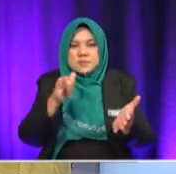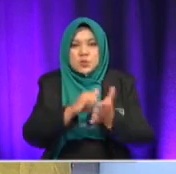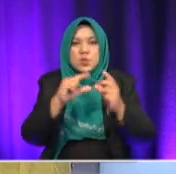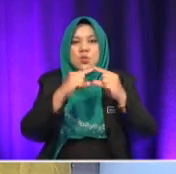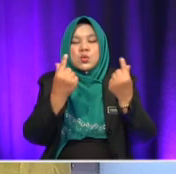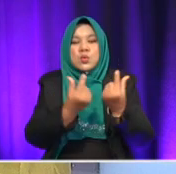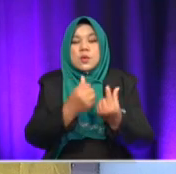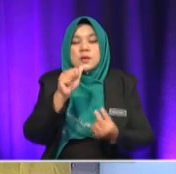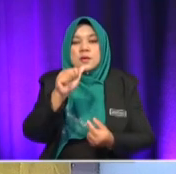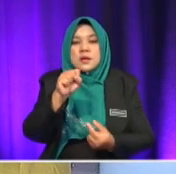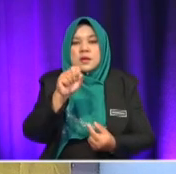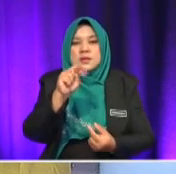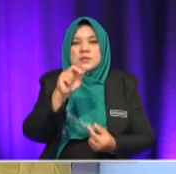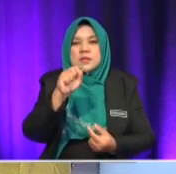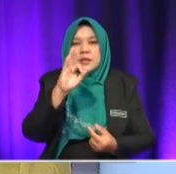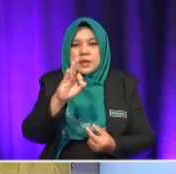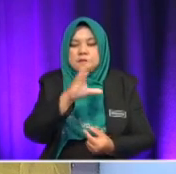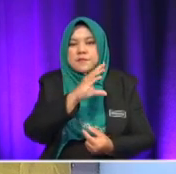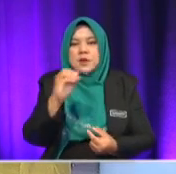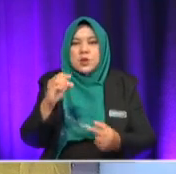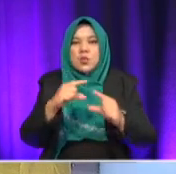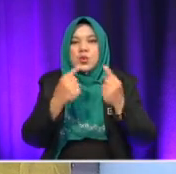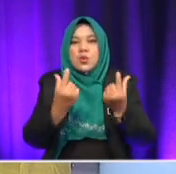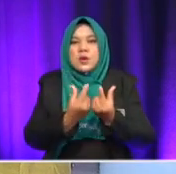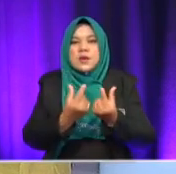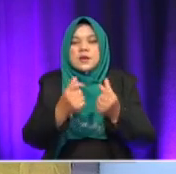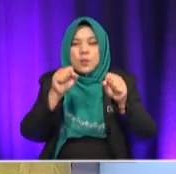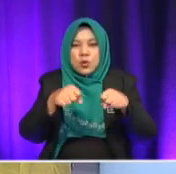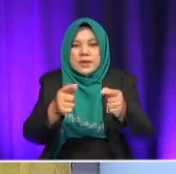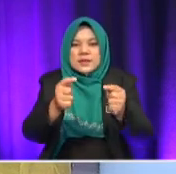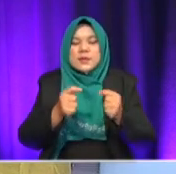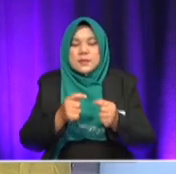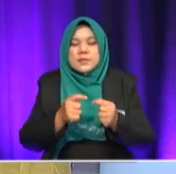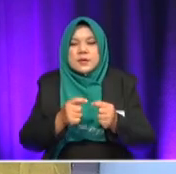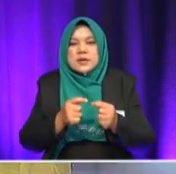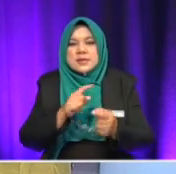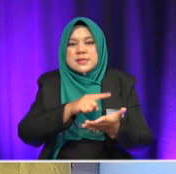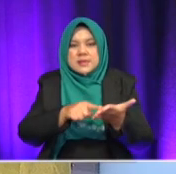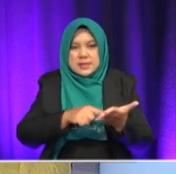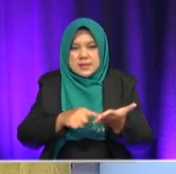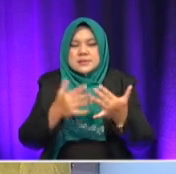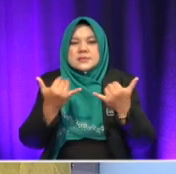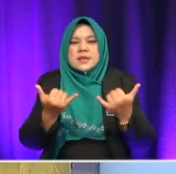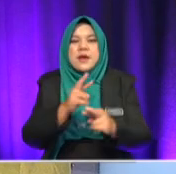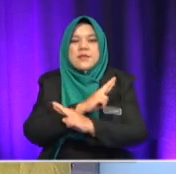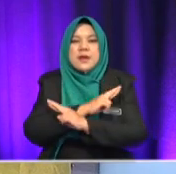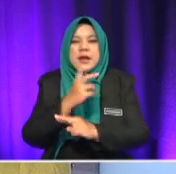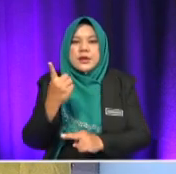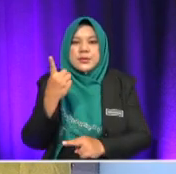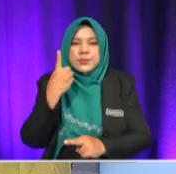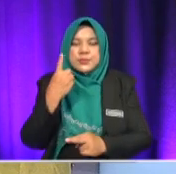dan gulungan yang layak menerima zakat Jadi sekarang ini kita bagi Ruang Kita tidak berhasil ketika kita kembali selepas Ini